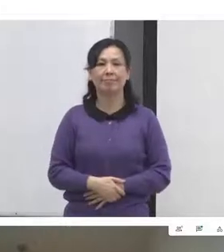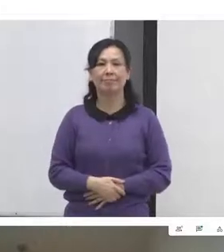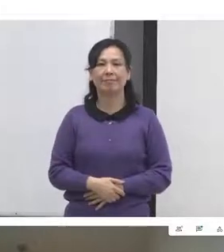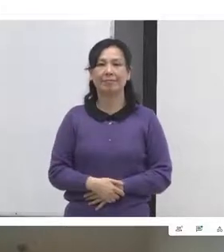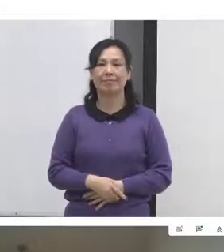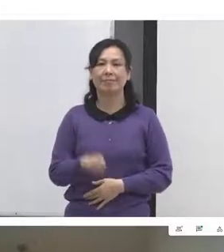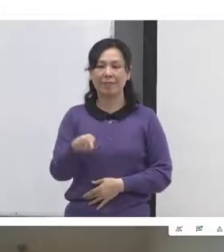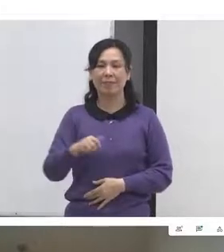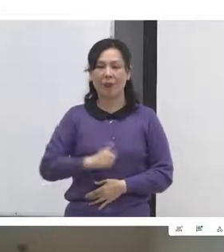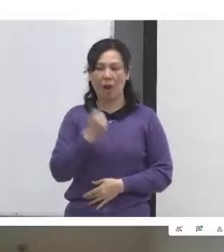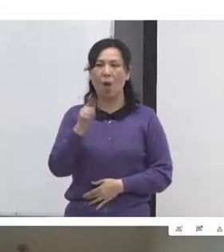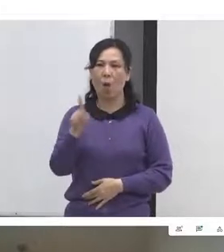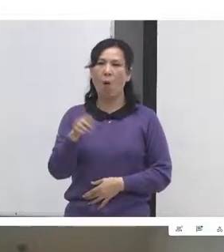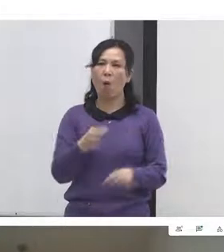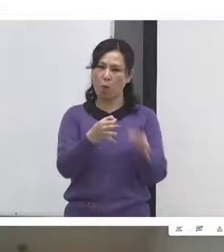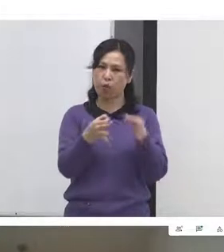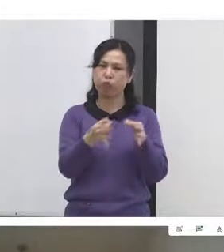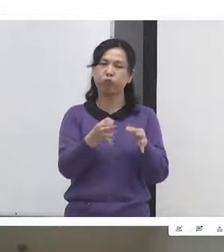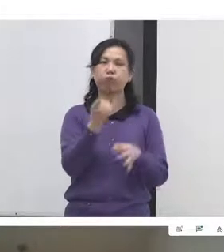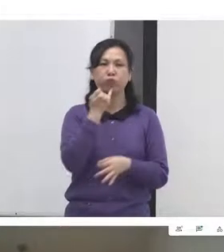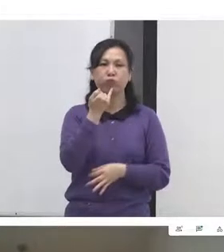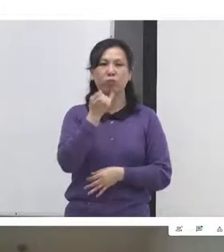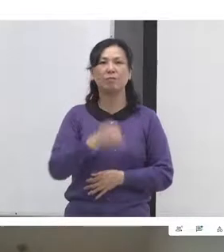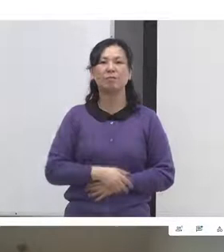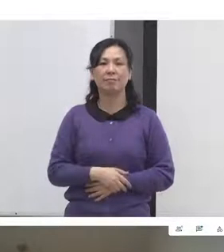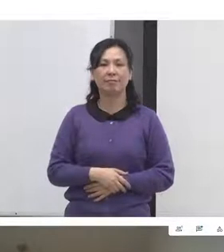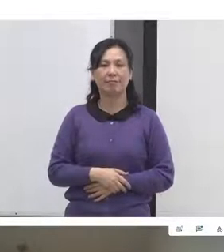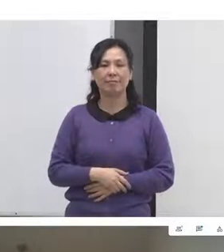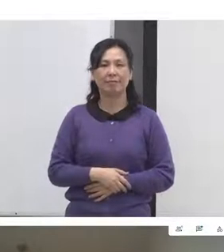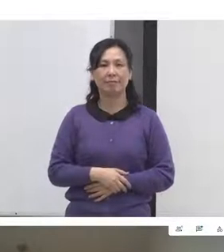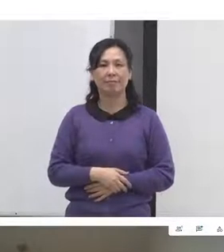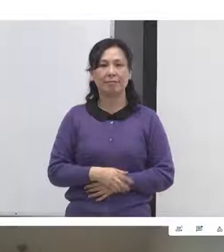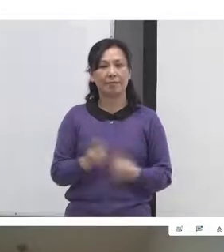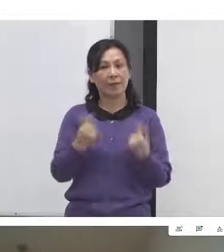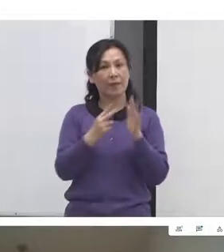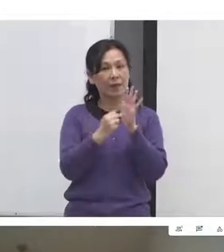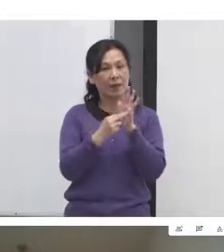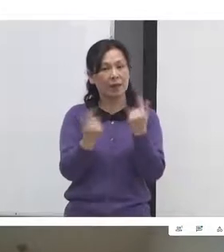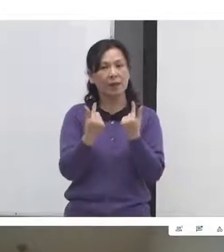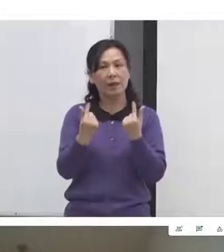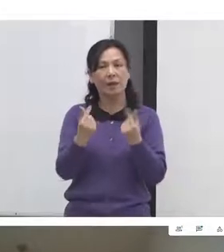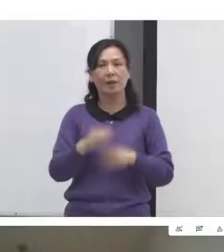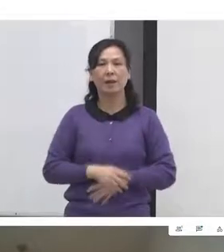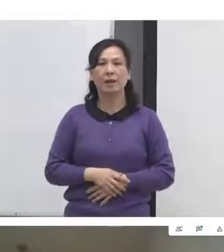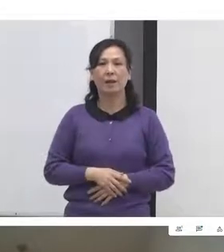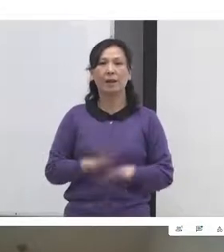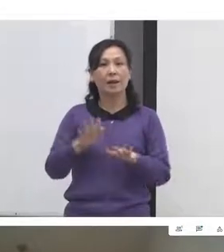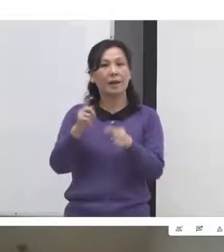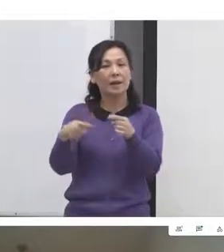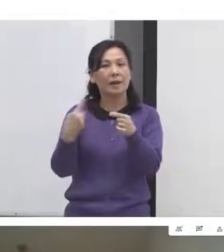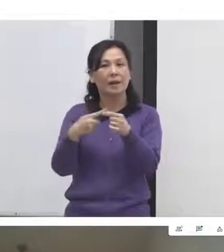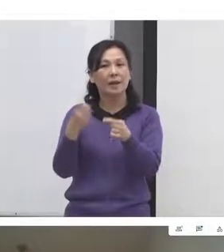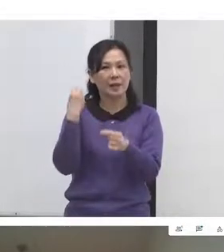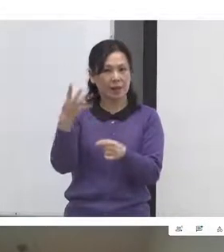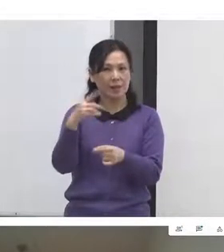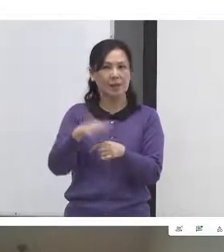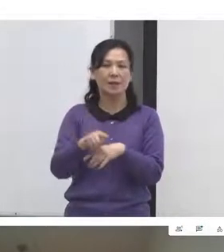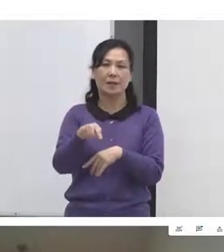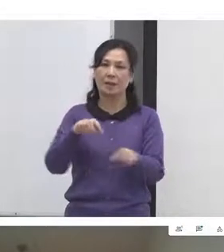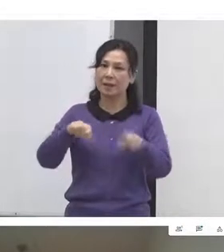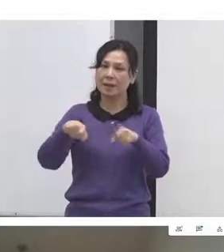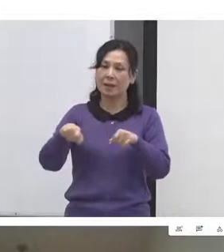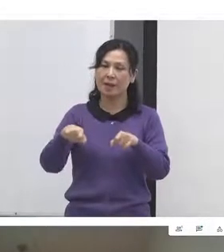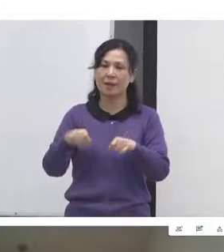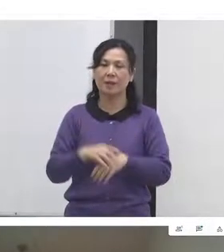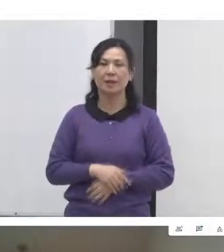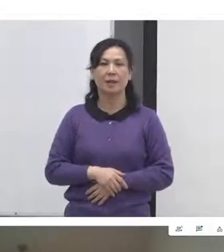实是有商转机制啦，就是说，像是举例来讲，我们最新今年有一个新的5G 的计划，就是跟我